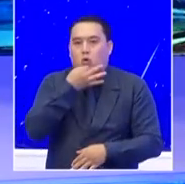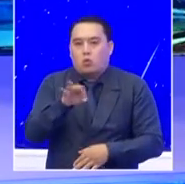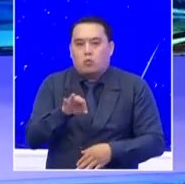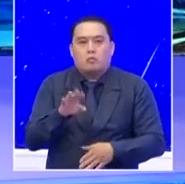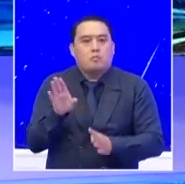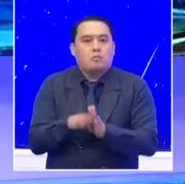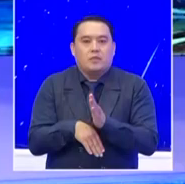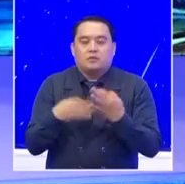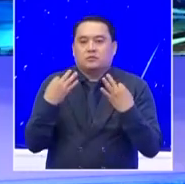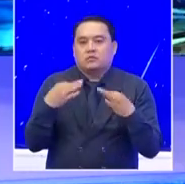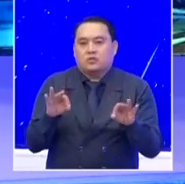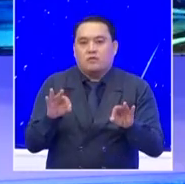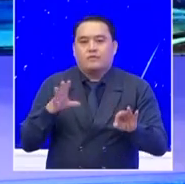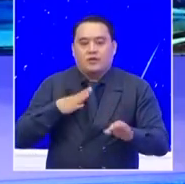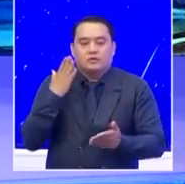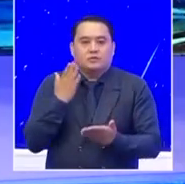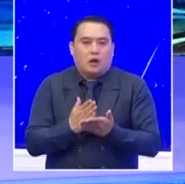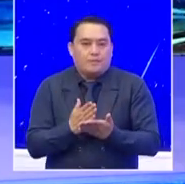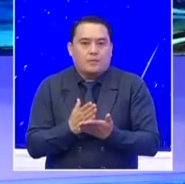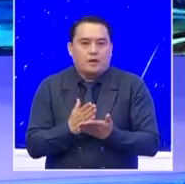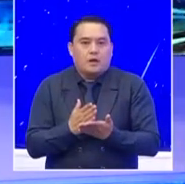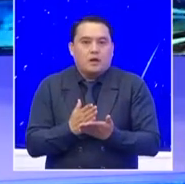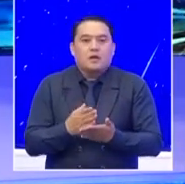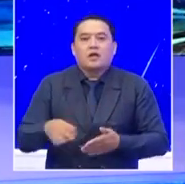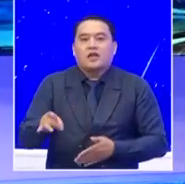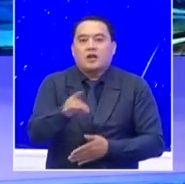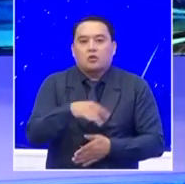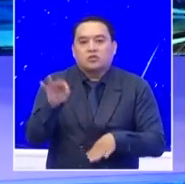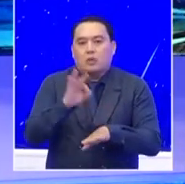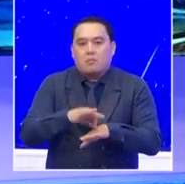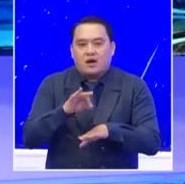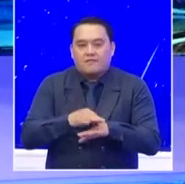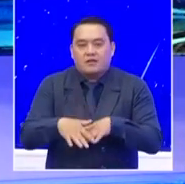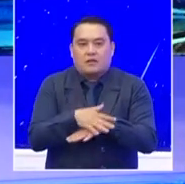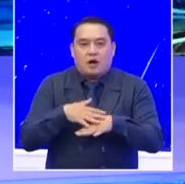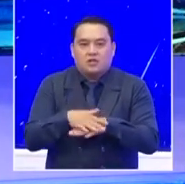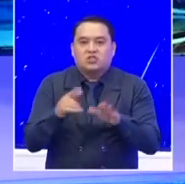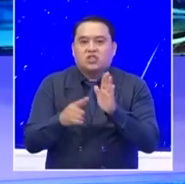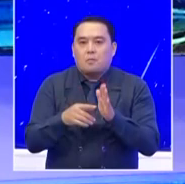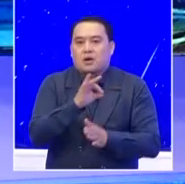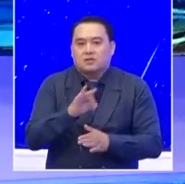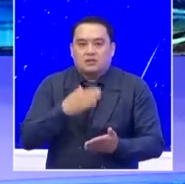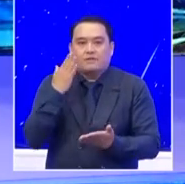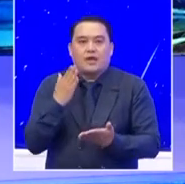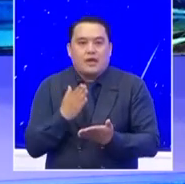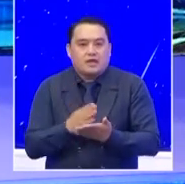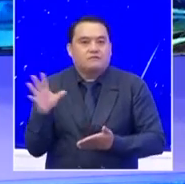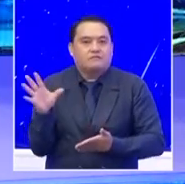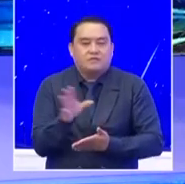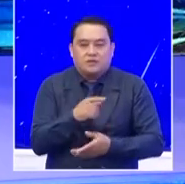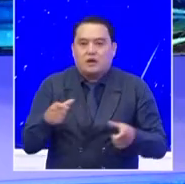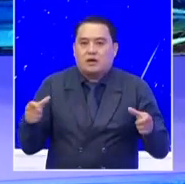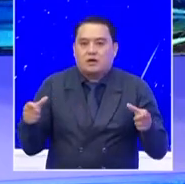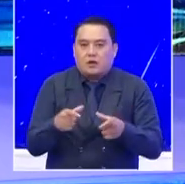стало беспрепятственным. Однако с оговоркой, на регионы, где заболеваемость населения выше 7%, сие послабление